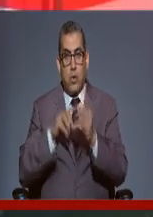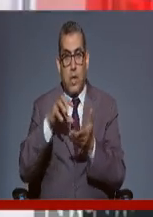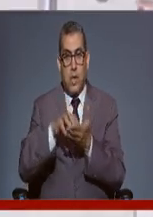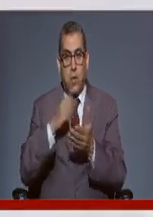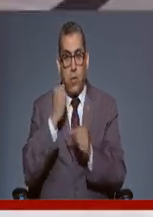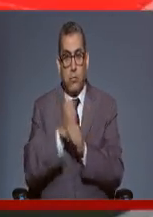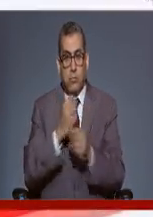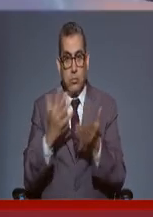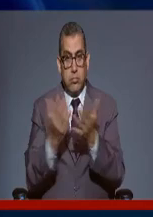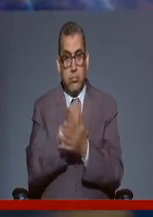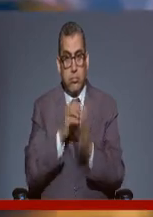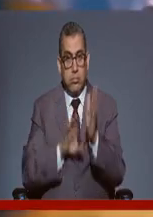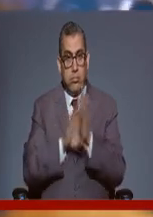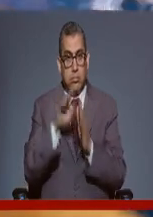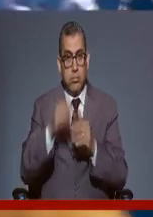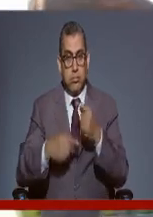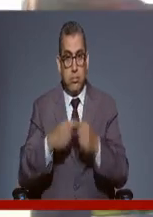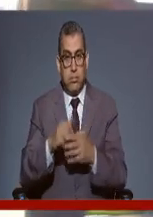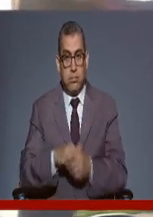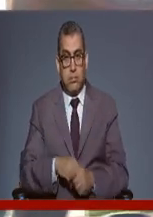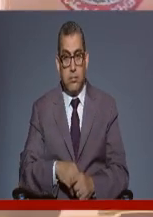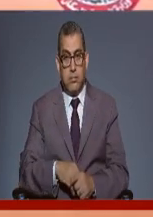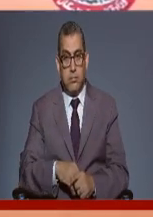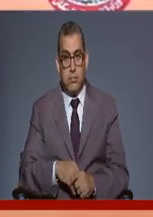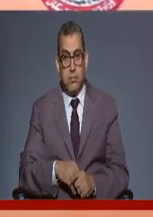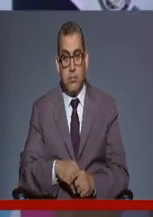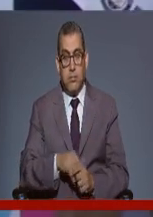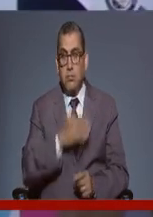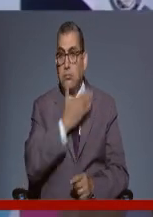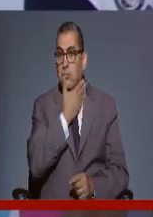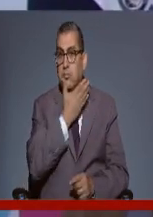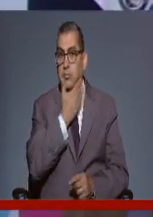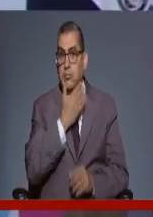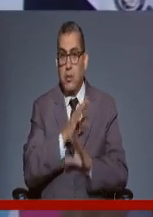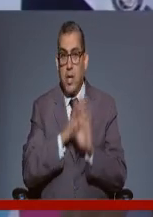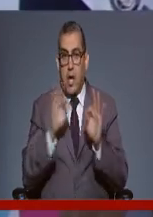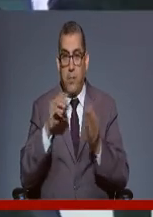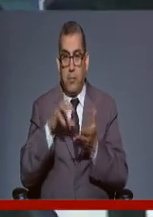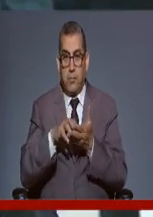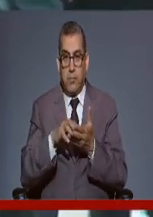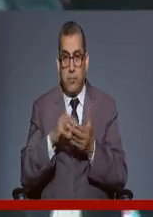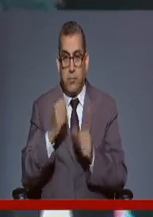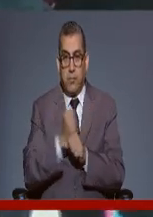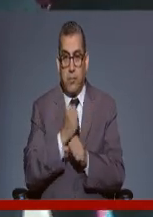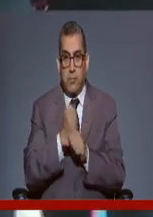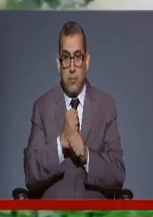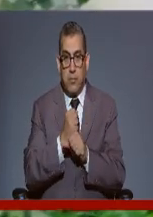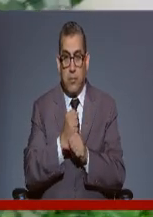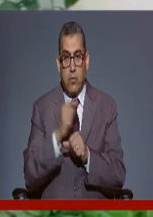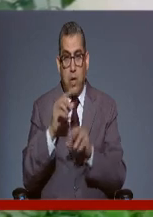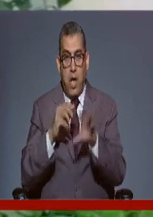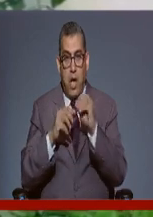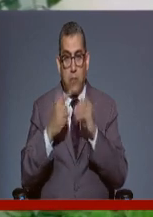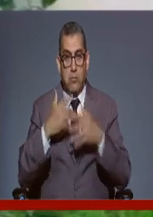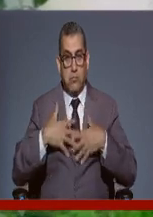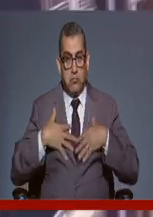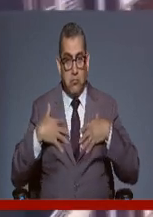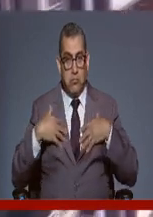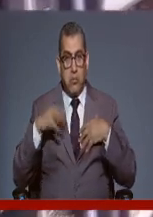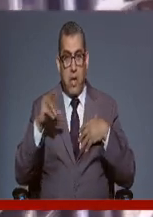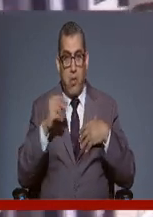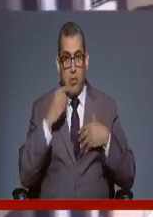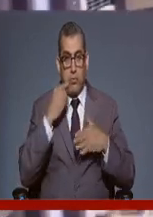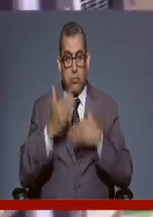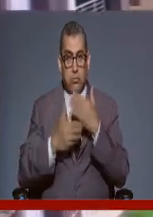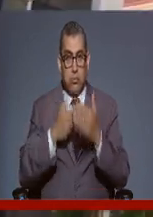التنميه هو المواطن ملبيه لطموحاته ومستجيبه للتطلعاتك في